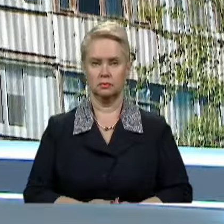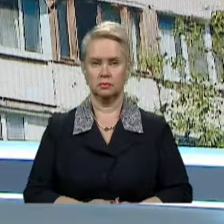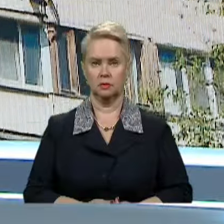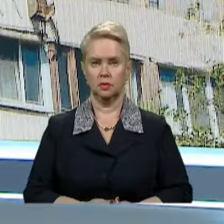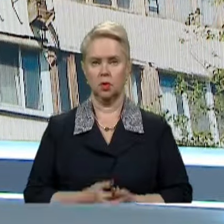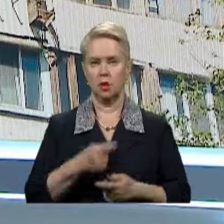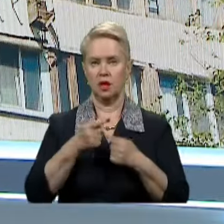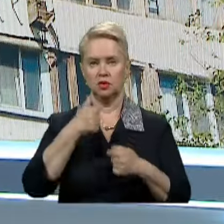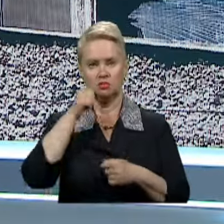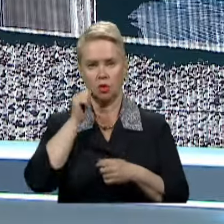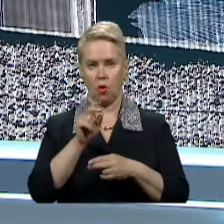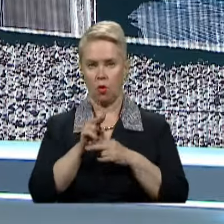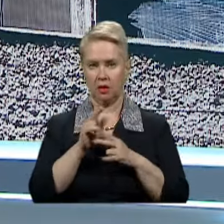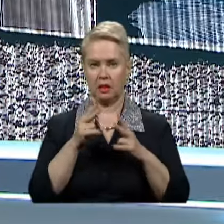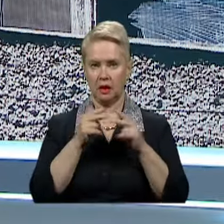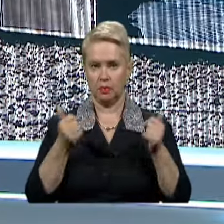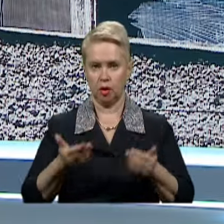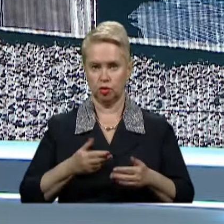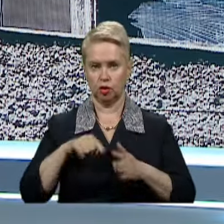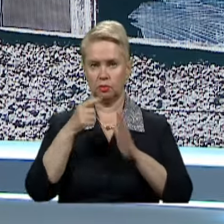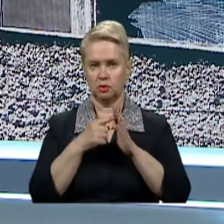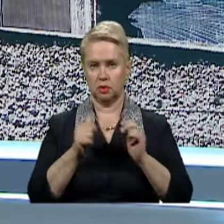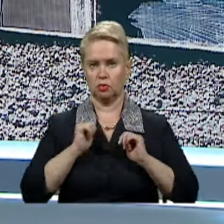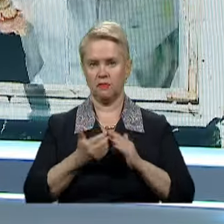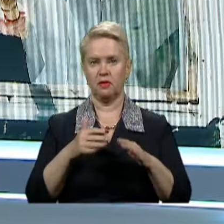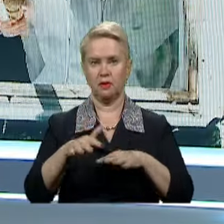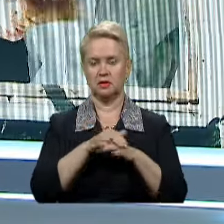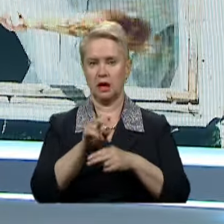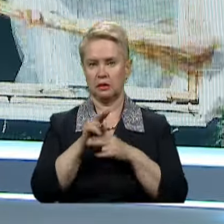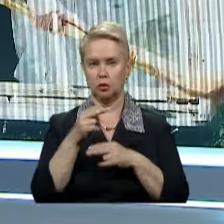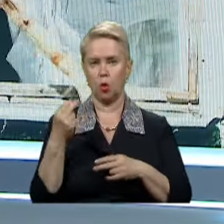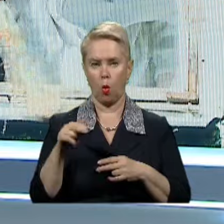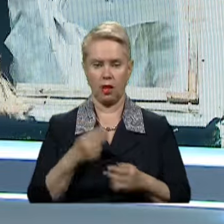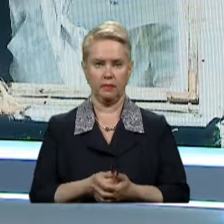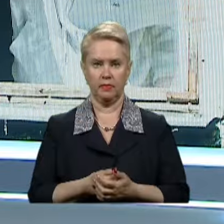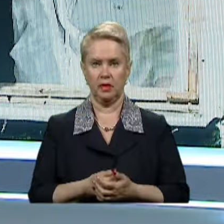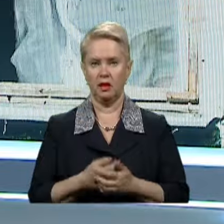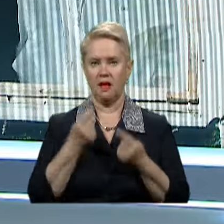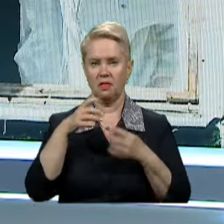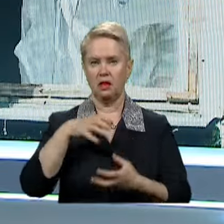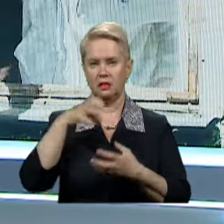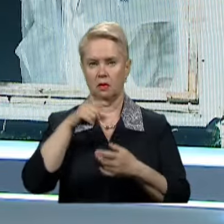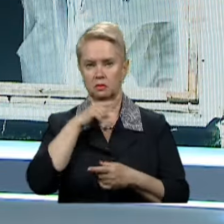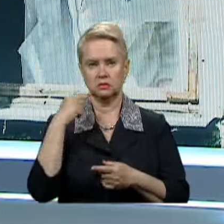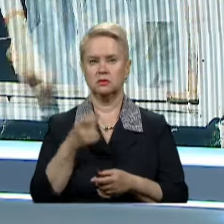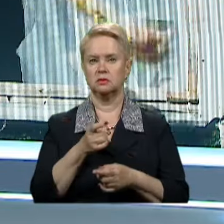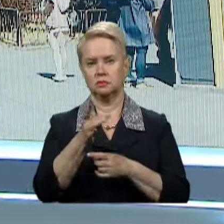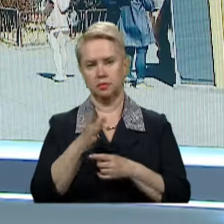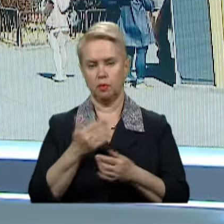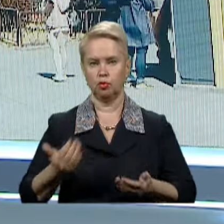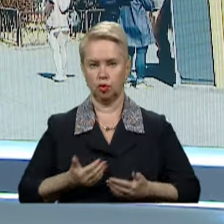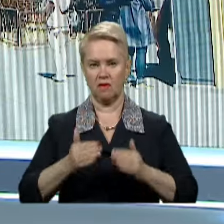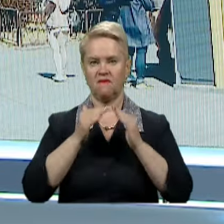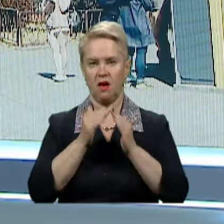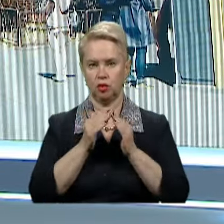І до наслідків вчорашнього обстрілу Дніпра жителі міста оговтуються від масованої атаки дронами. На Великдень окупанти цинічно запустили по